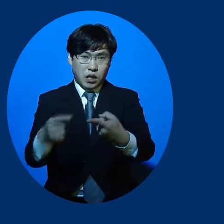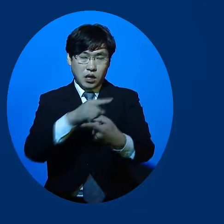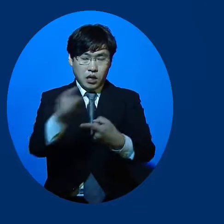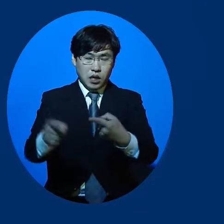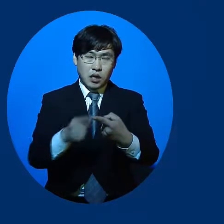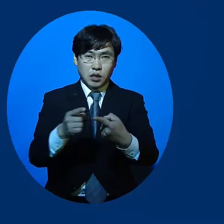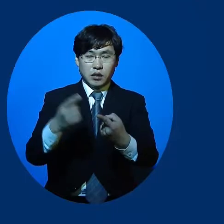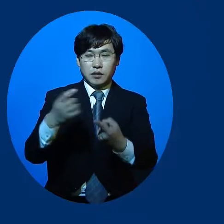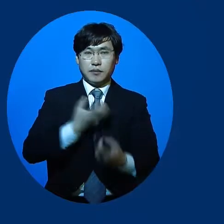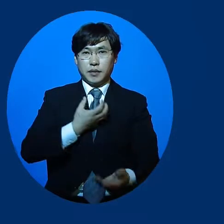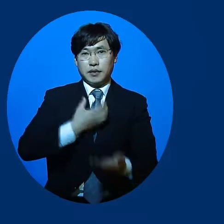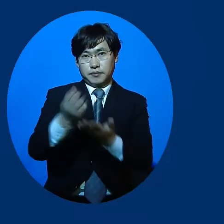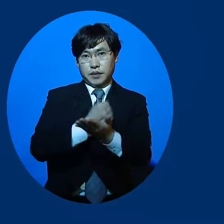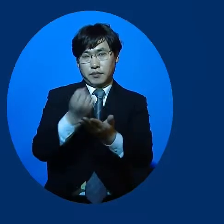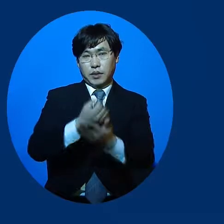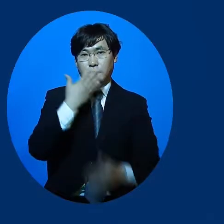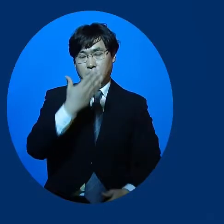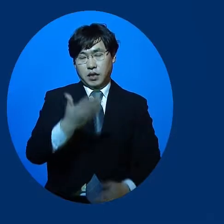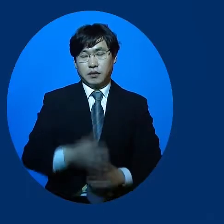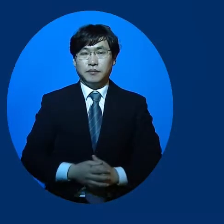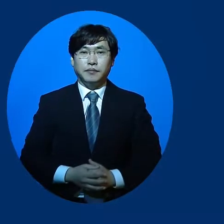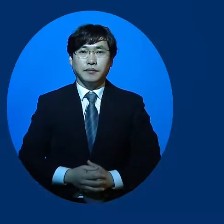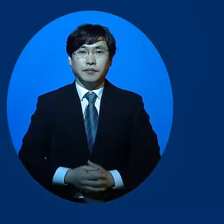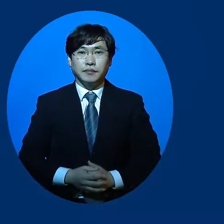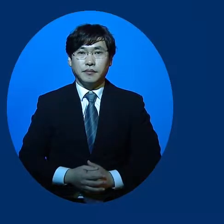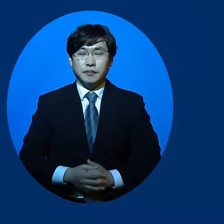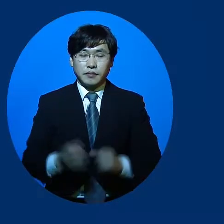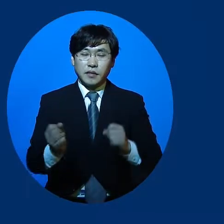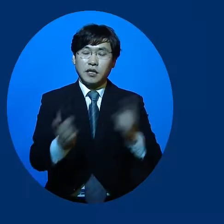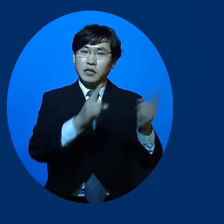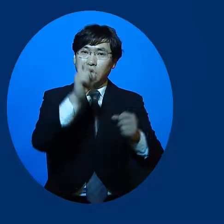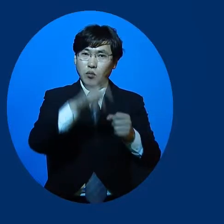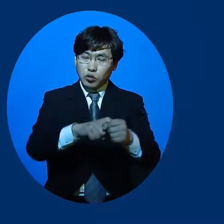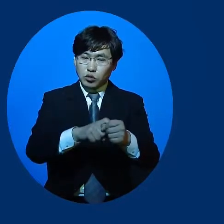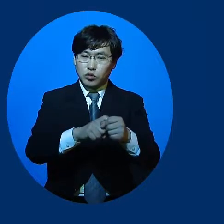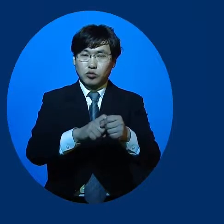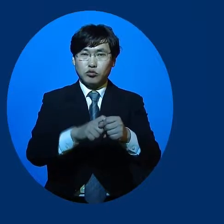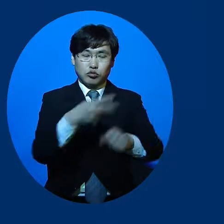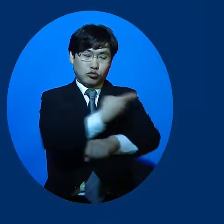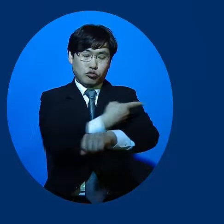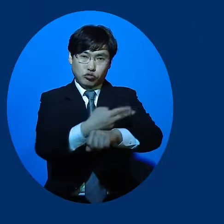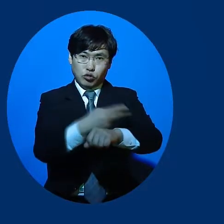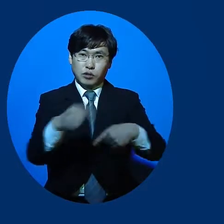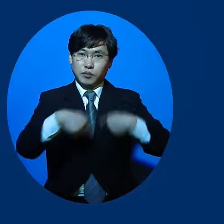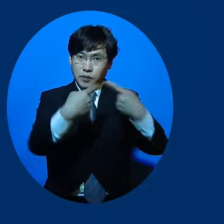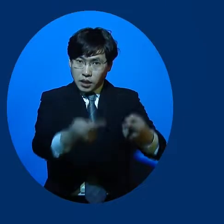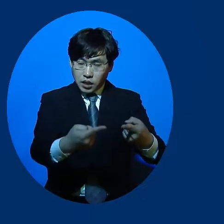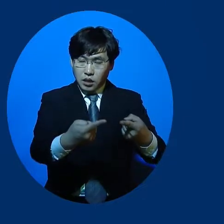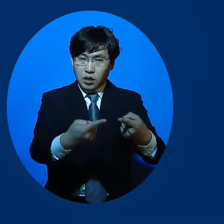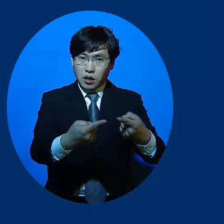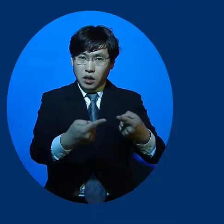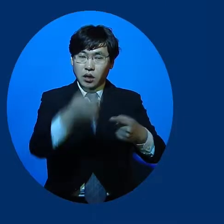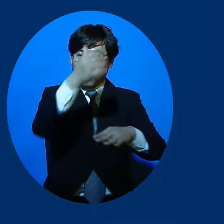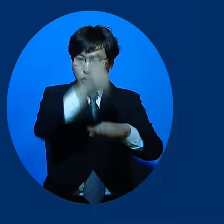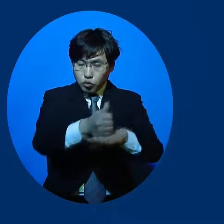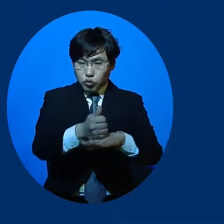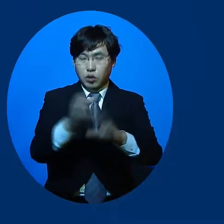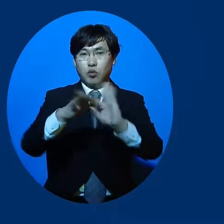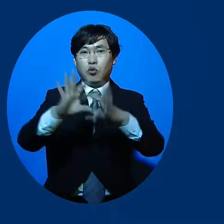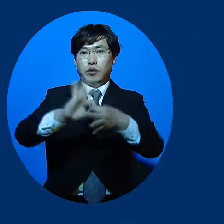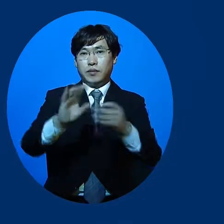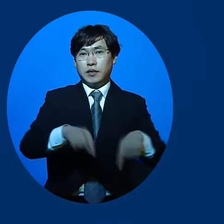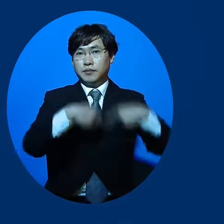상관왕인 조기성 선수의 경우에 재활의 목적으로 수영을 시작한 후에 패럴림픽에서